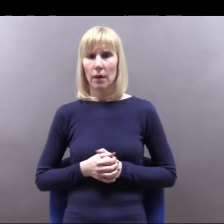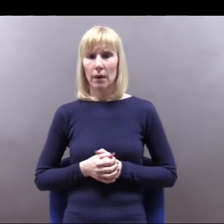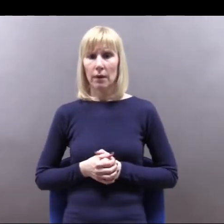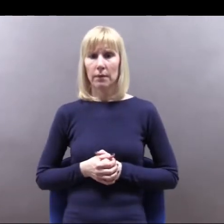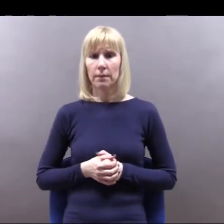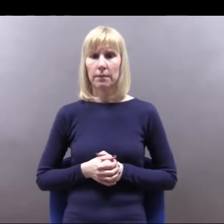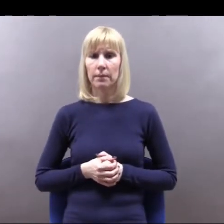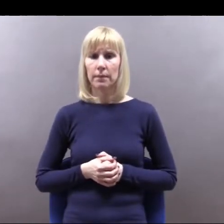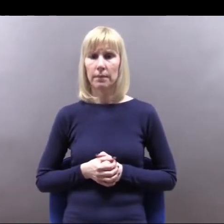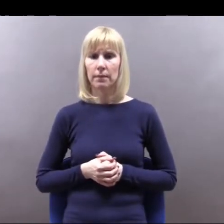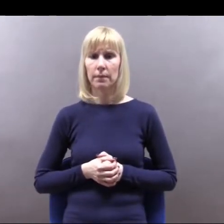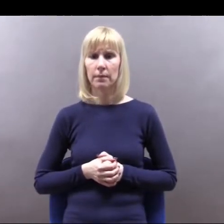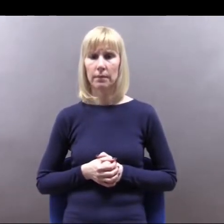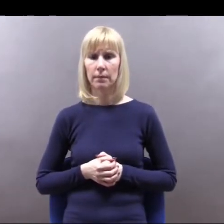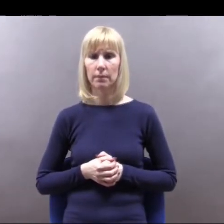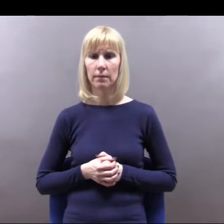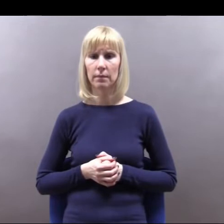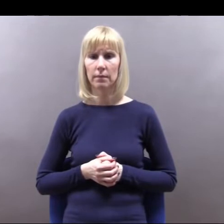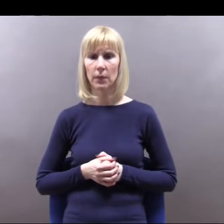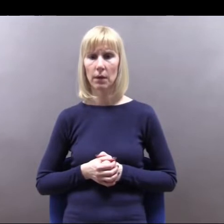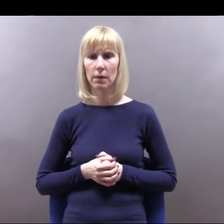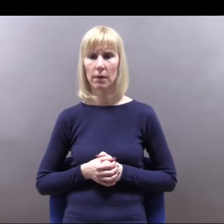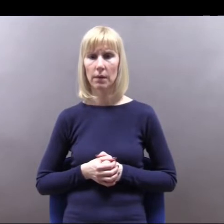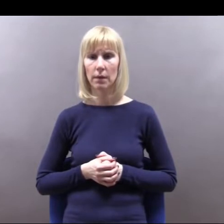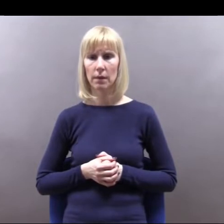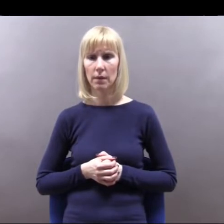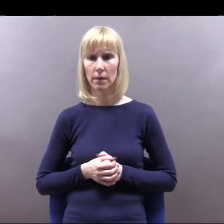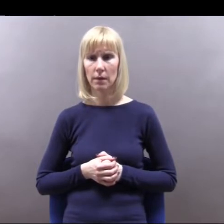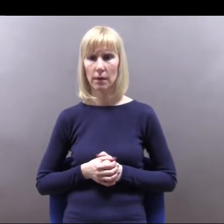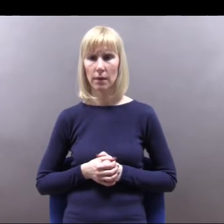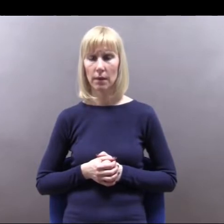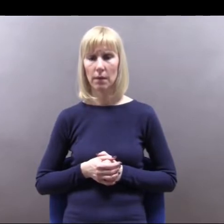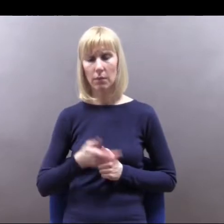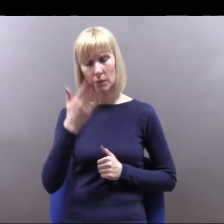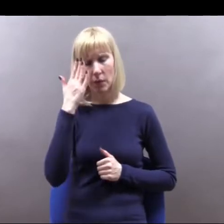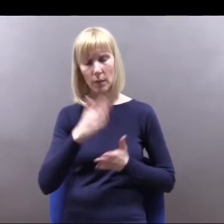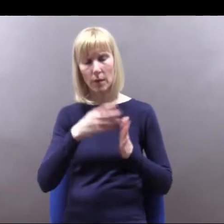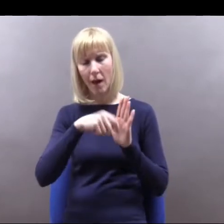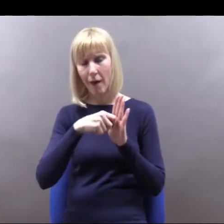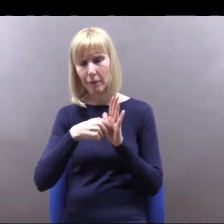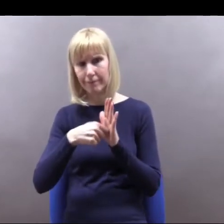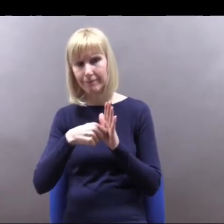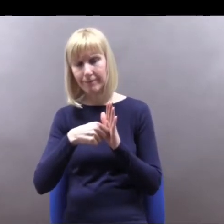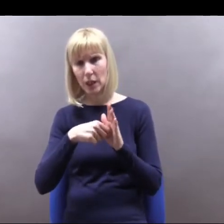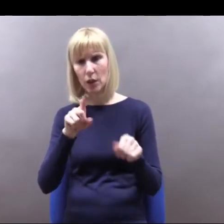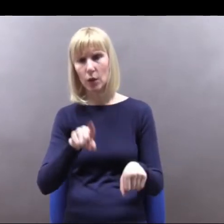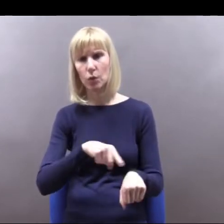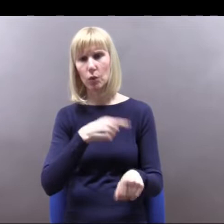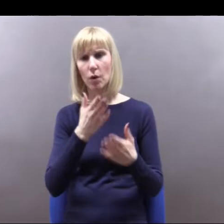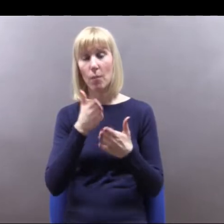No i tutaj właśnie widać, jak to wygląda. To oczywiście ten film trwa dużo